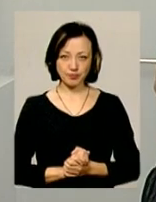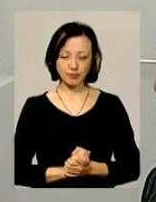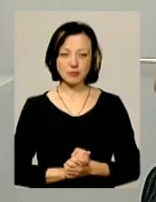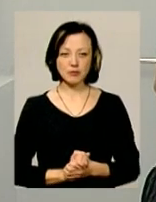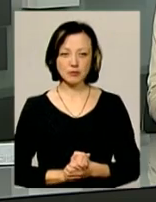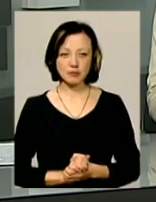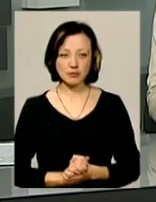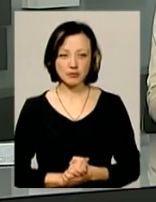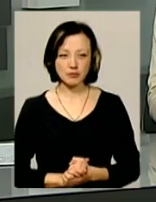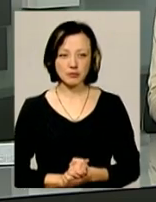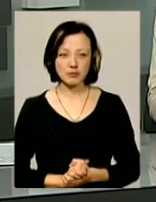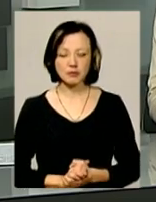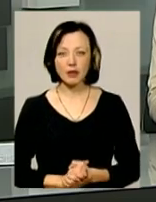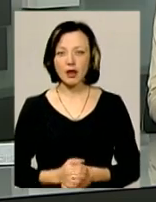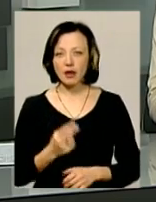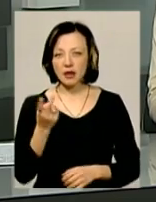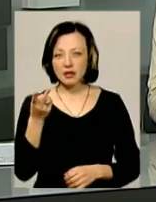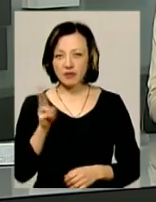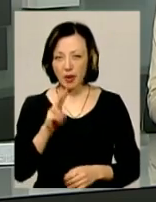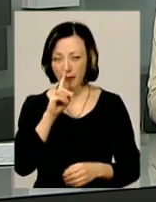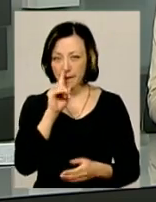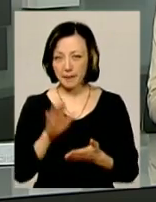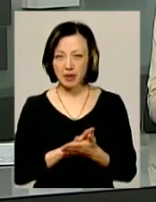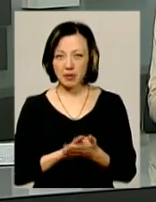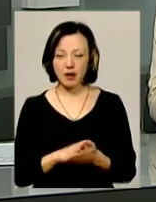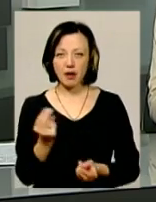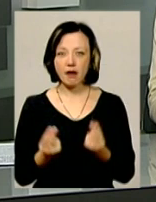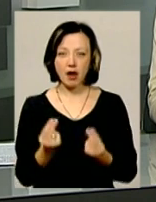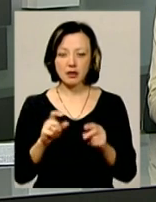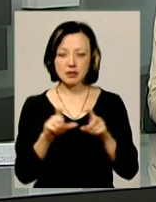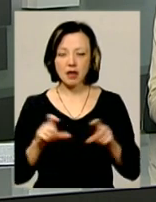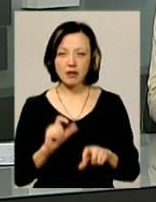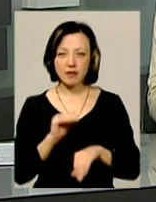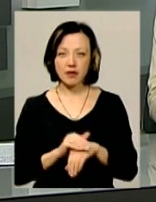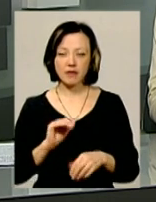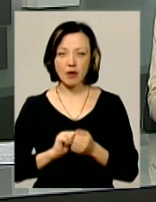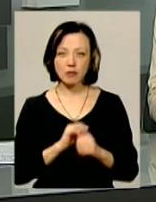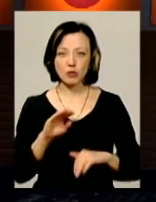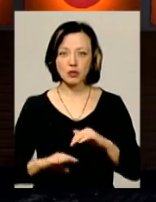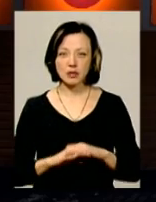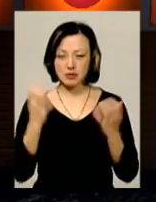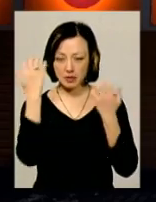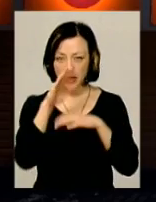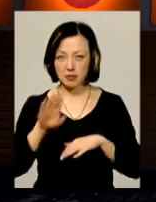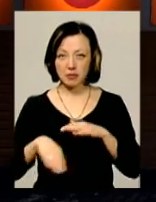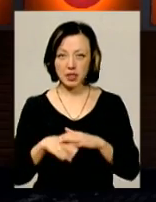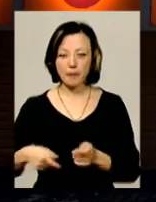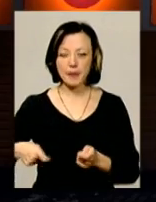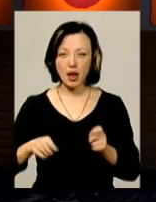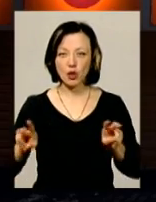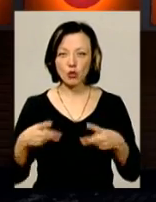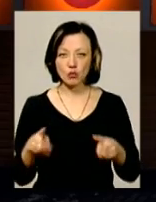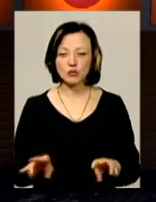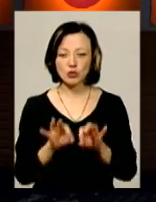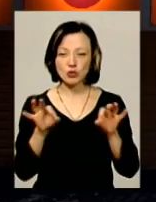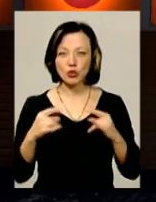Центр. Два підпільні гральних заклади викрили правоохоронці в Кам'янці-Подільському. Замаскували їх під більярдні клуби. Та